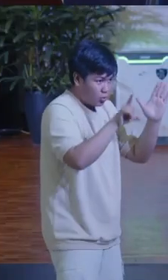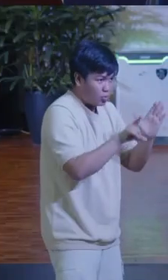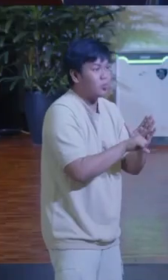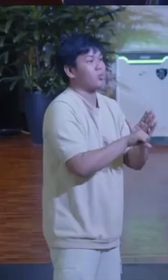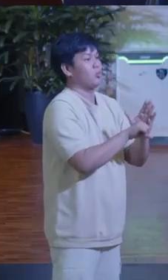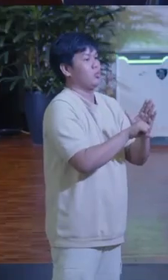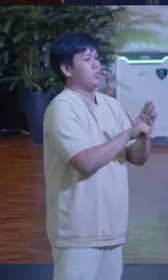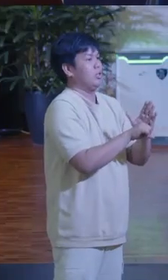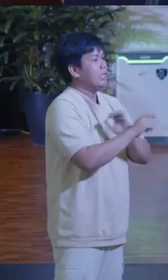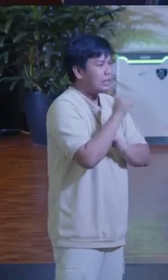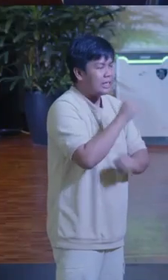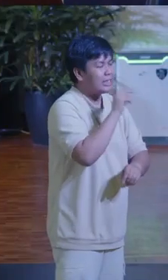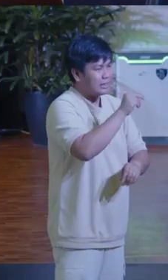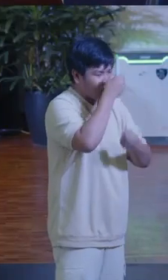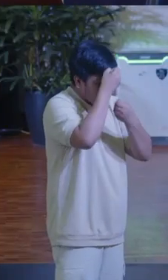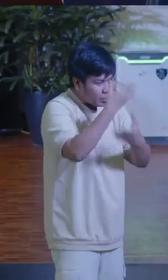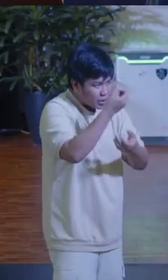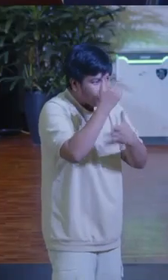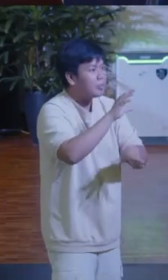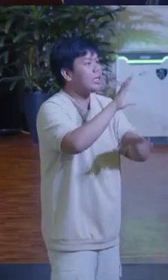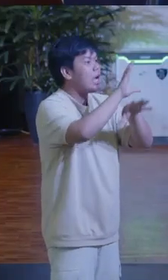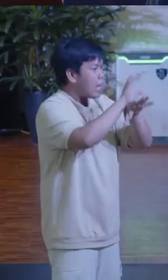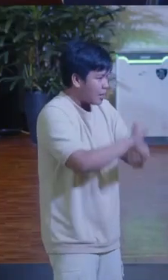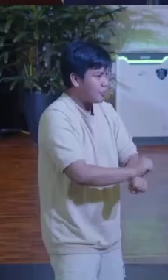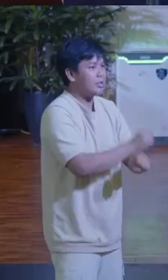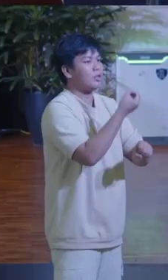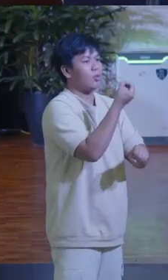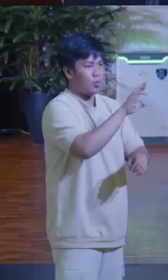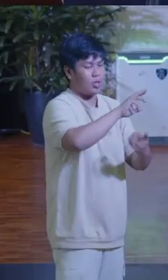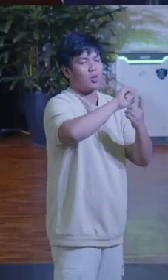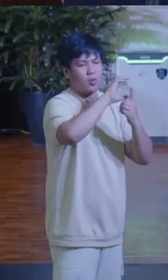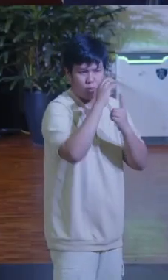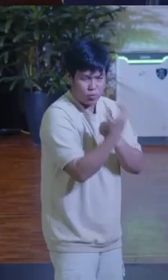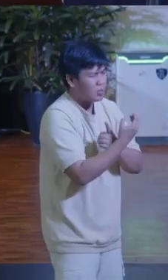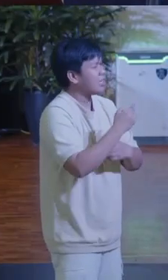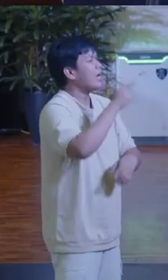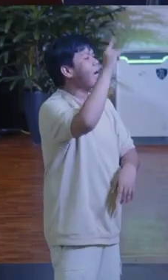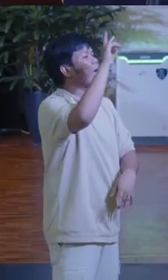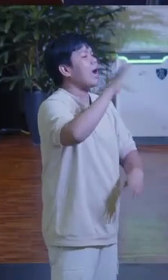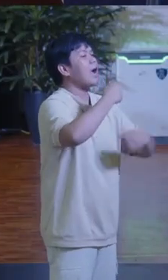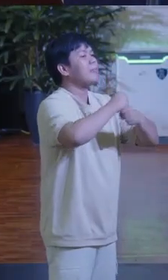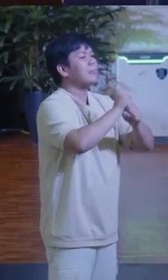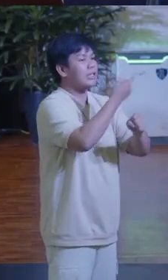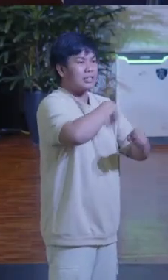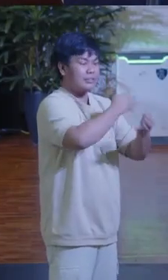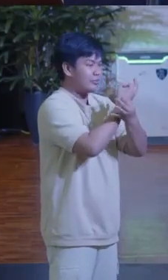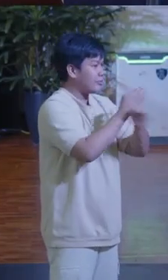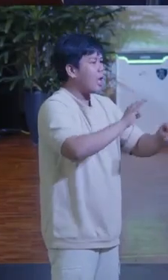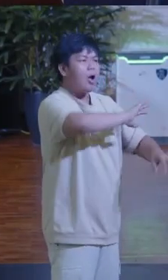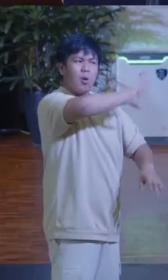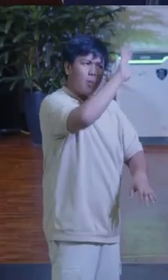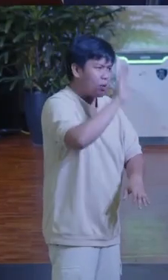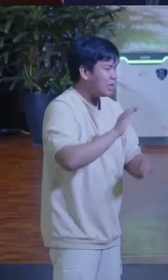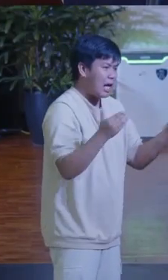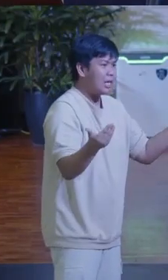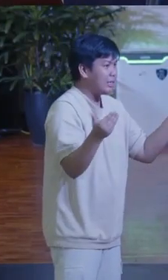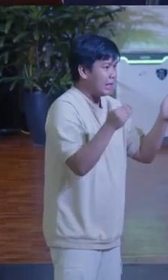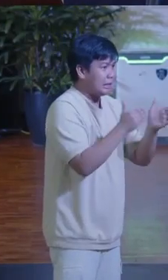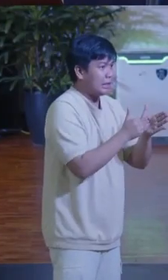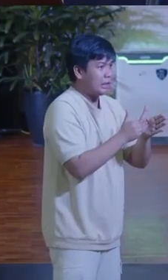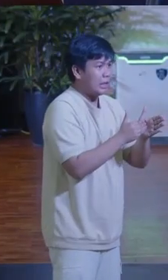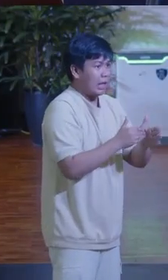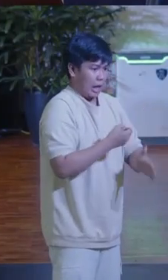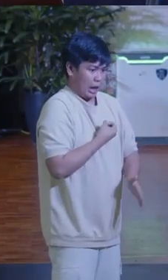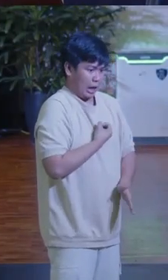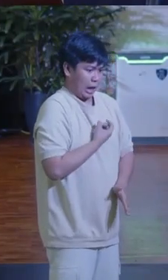ng kaligtasan. Pinalaya na tayo ng Panginoon dyan. Huwag na tayong babalik doon